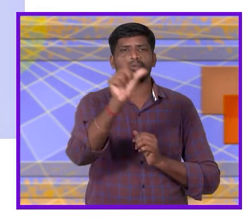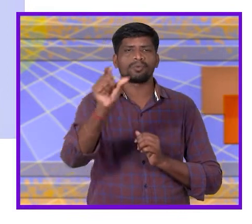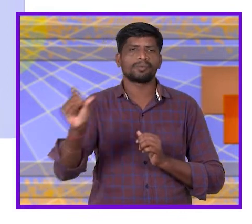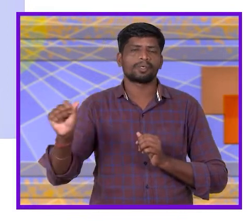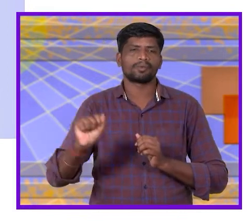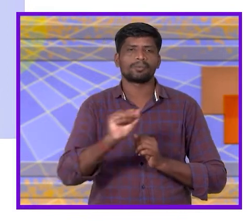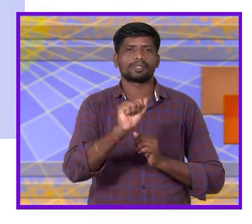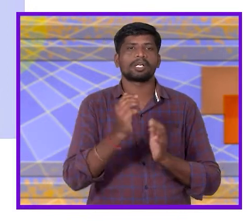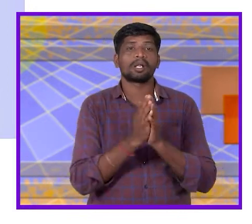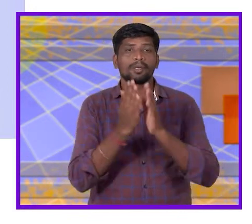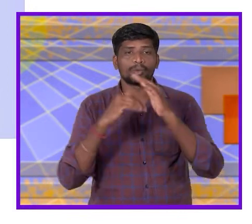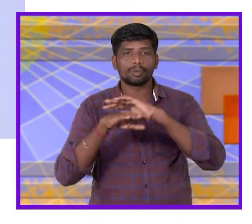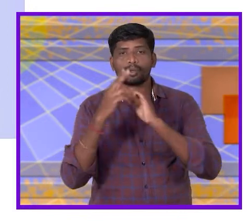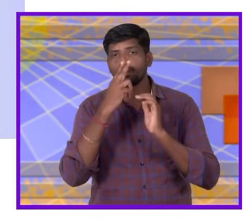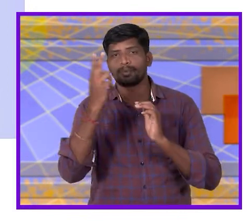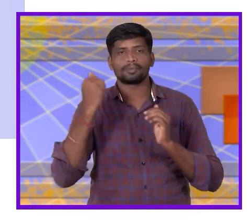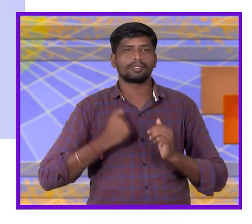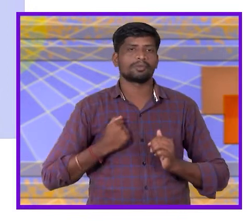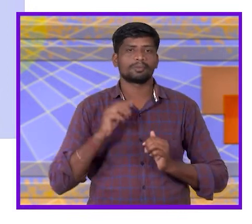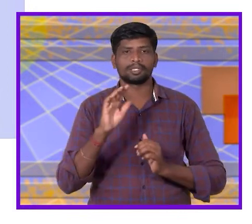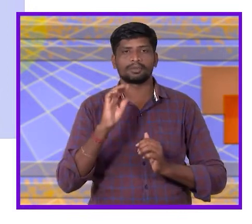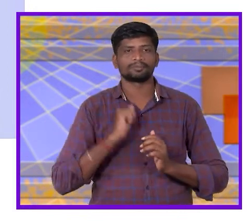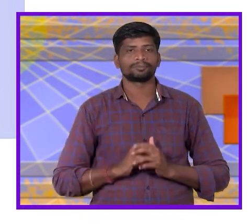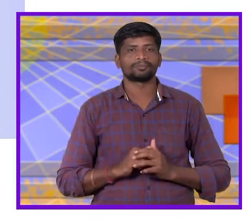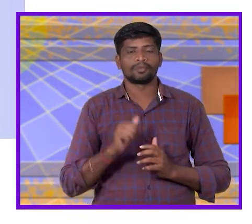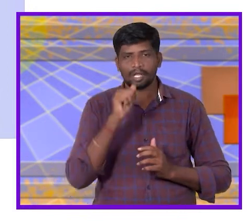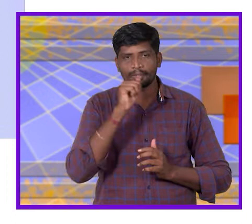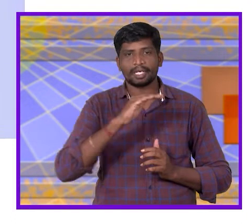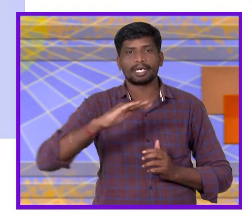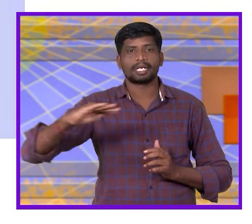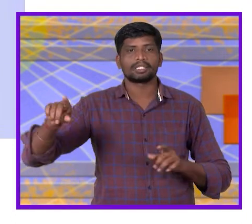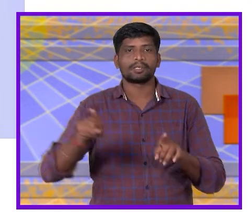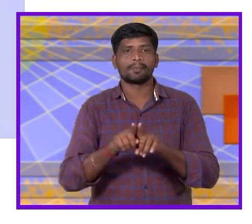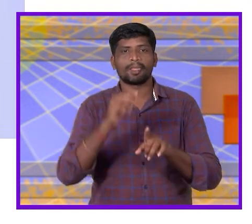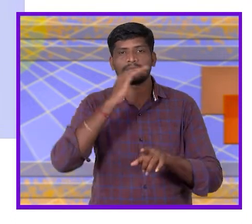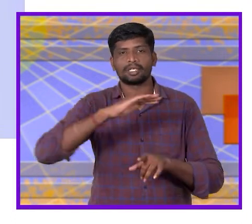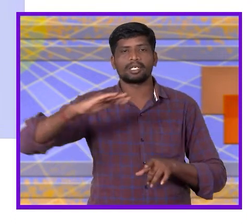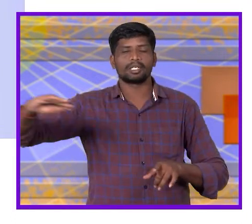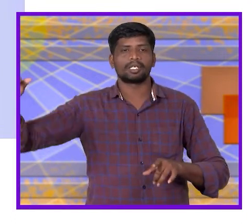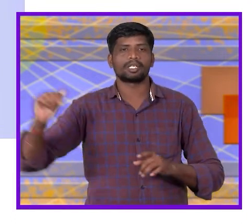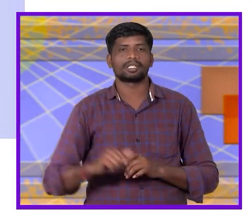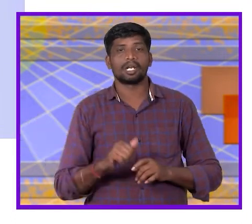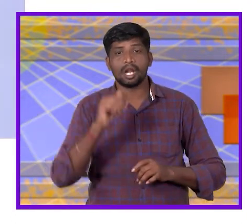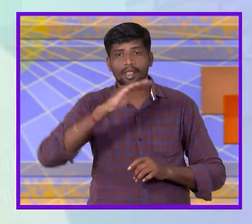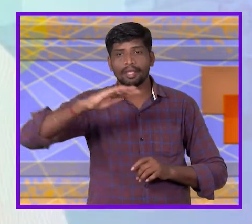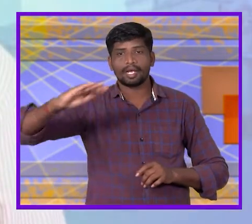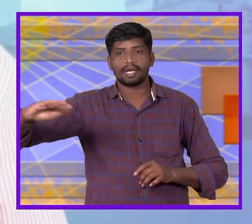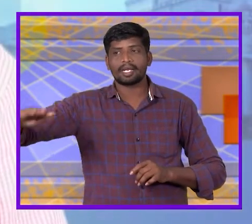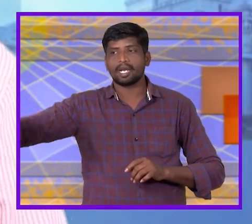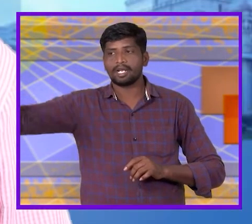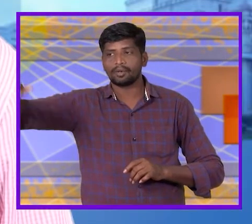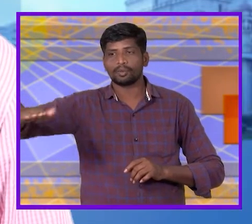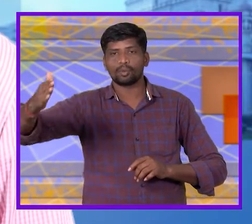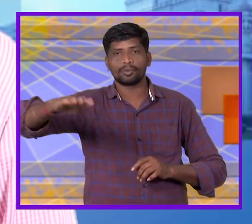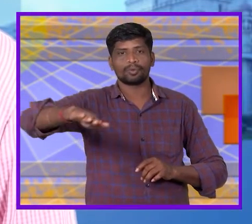வழிபாட்டு தலங்களுக்கு செல்வது எல்லாருக்கும் பிடிக்கும். அது மாதிரி கடற்கரையில் போய் நல்லா பொழுதுபோக்குவது, கடல் அலை அப்படி